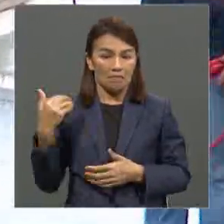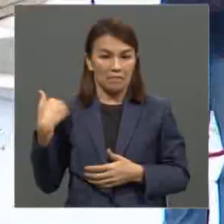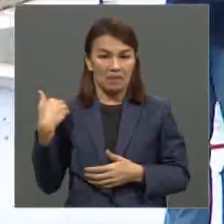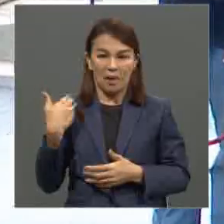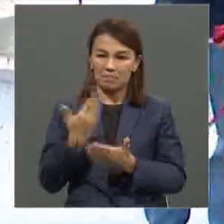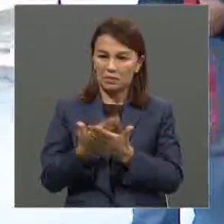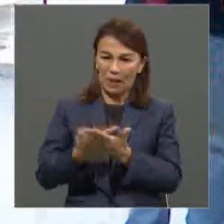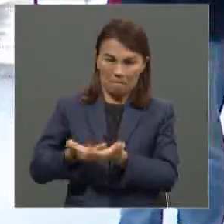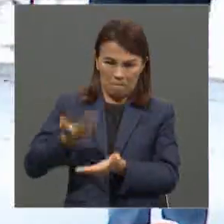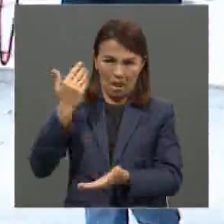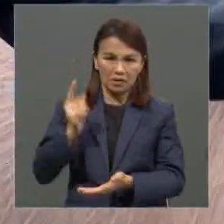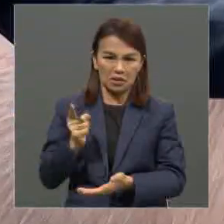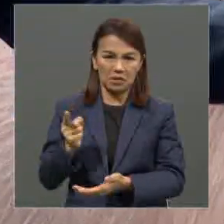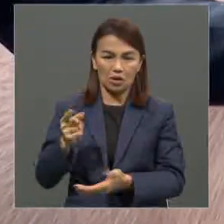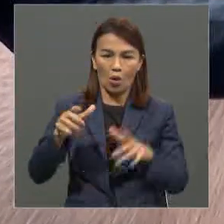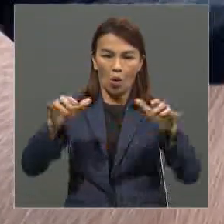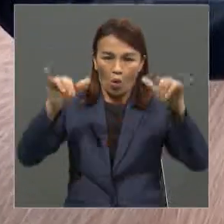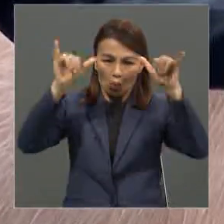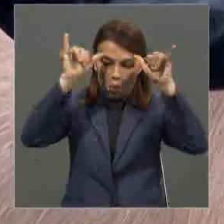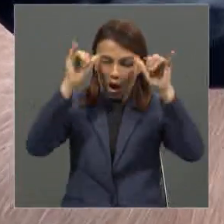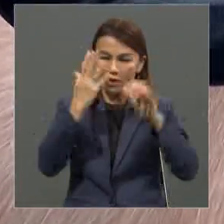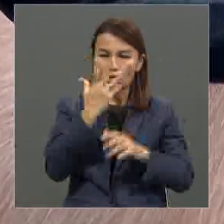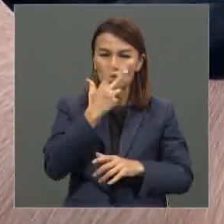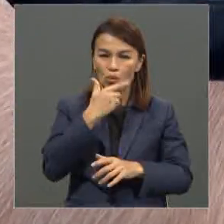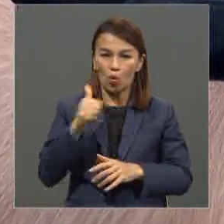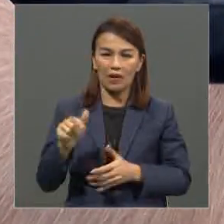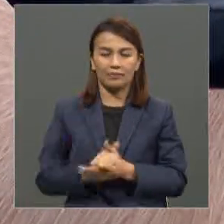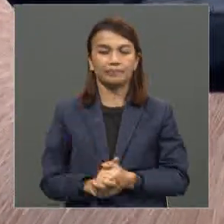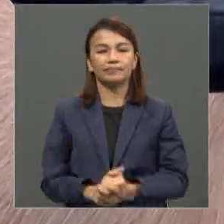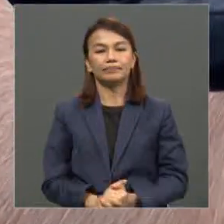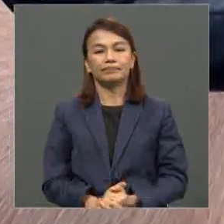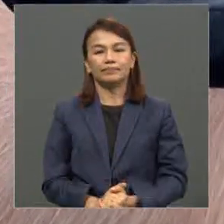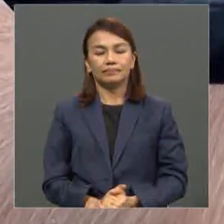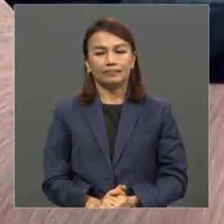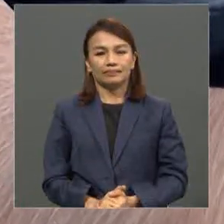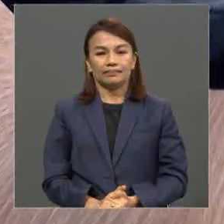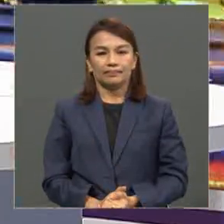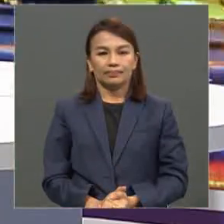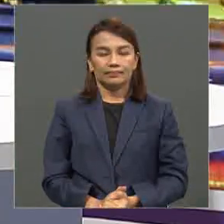มูลค่าไม่ได้นะอควายเผือกและลักษณะสวยงามอย่ากับรูปปั้นเลยอ่ะนะครับค่ะ